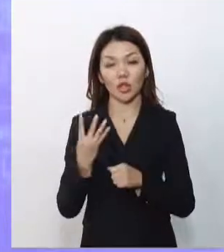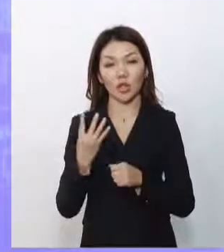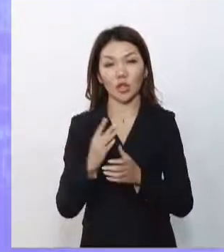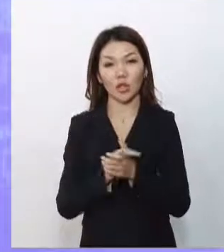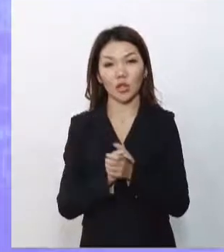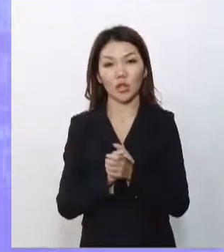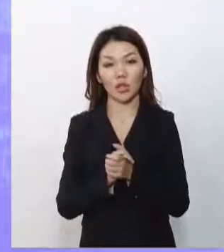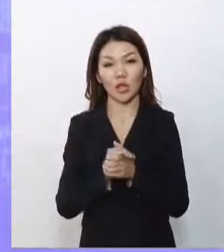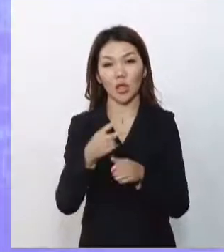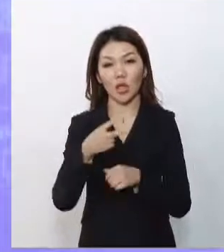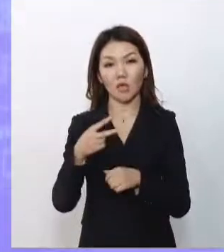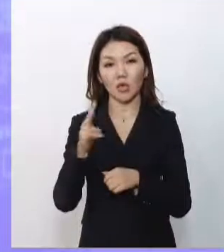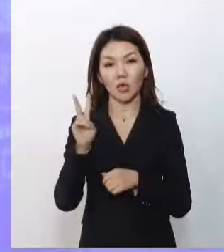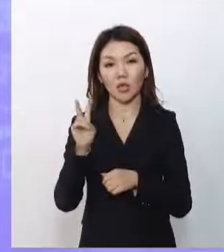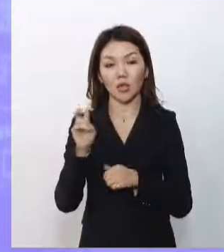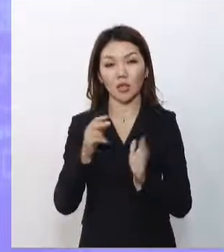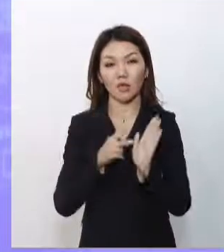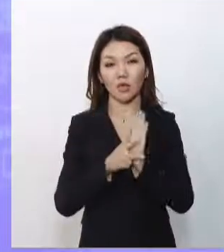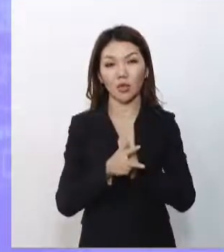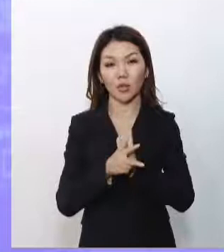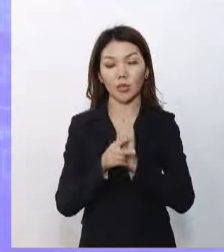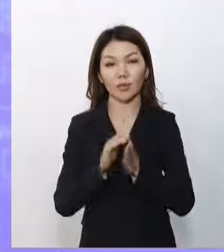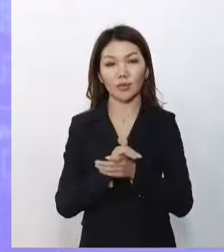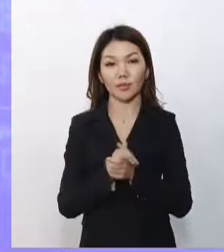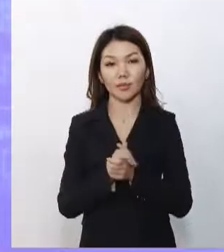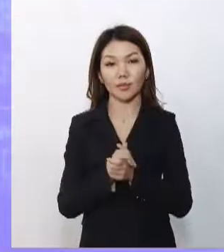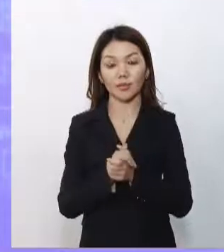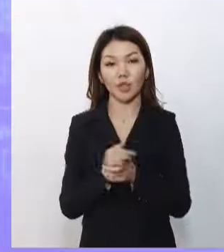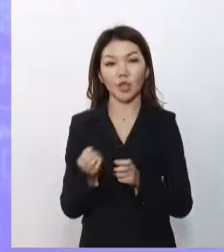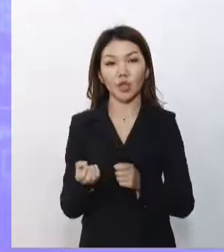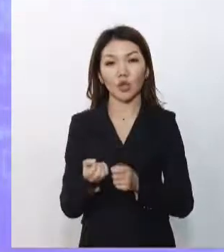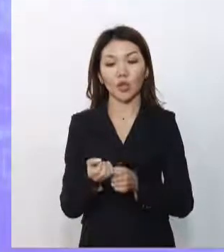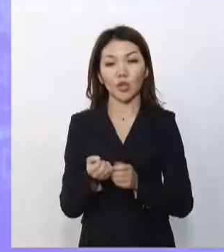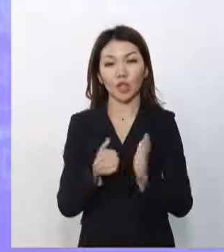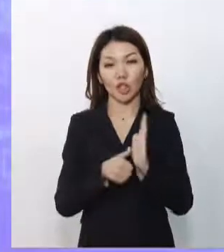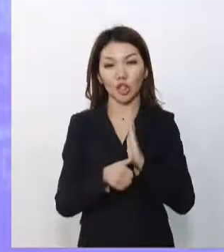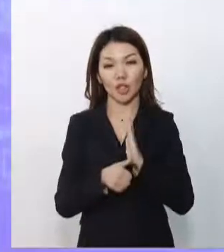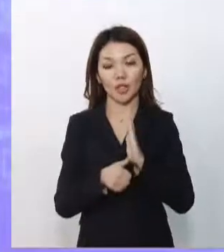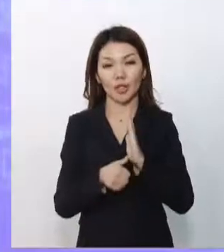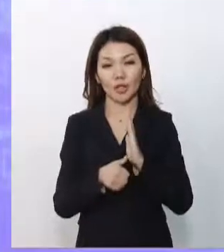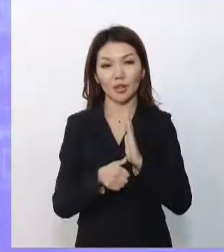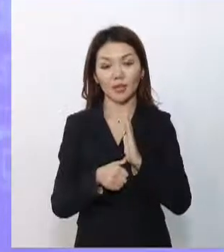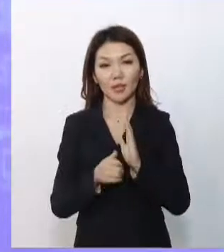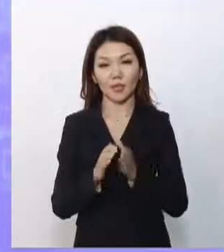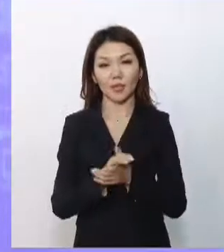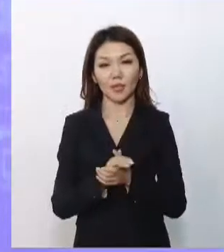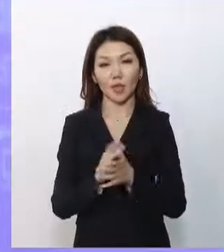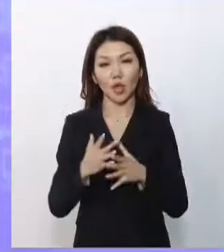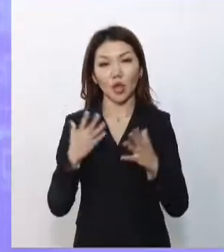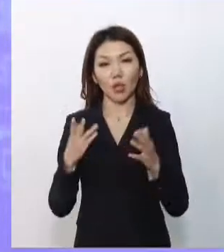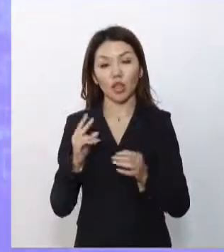Равно 280. Во сколько раз 60 больше